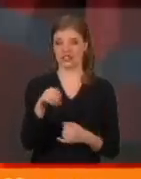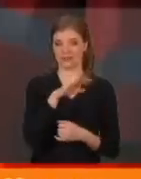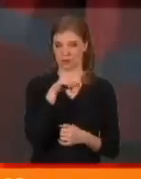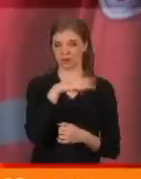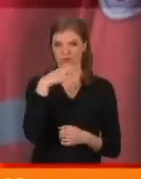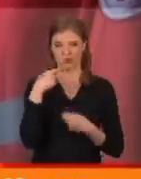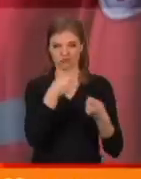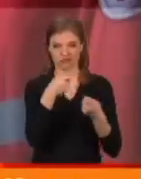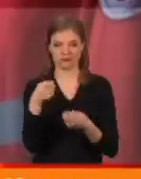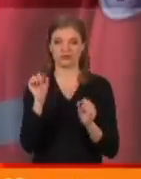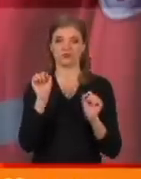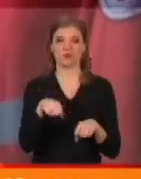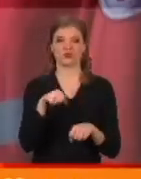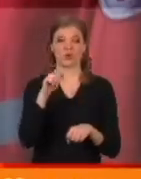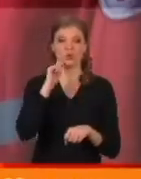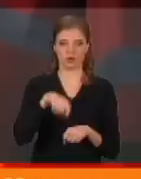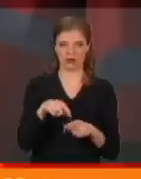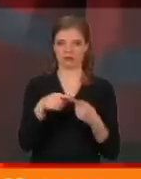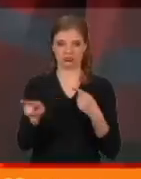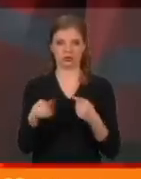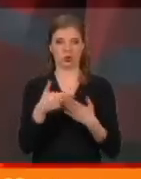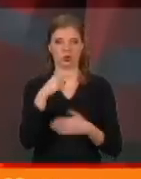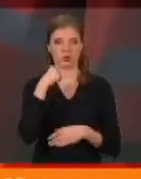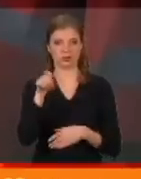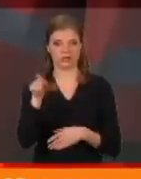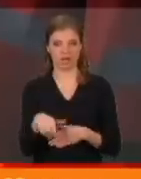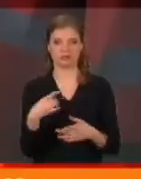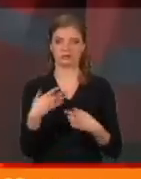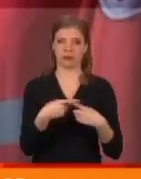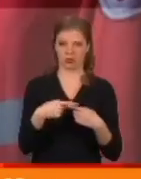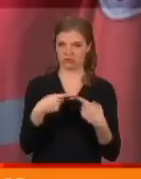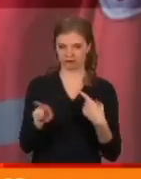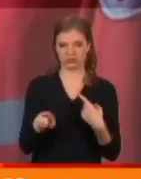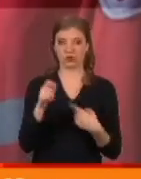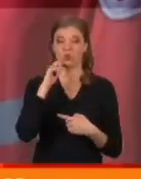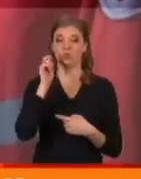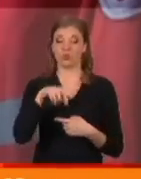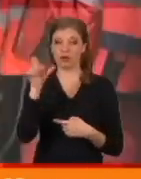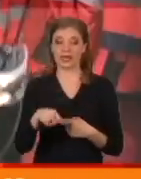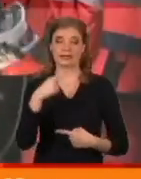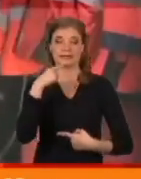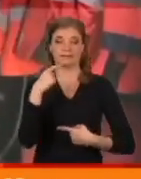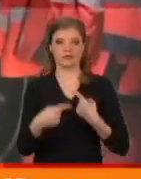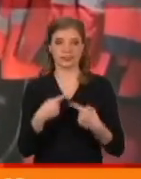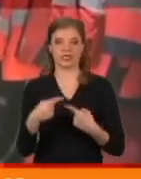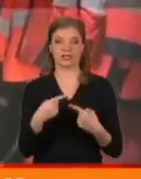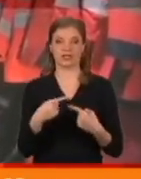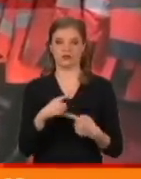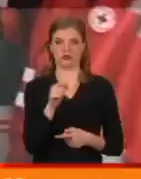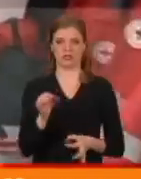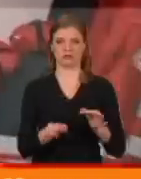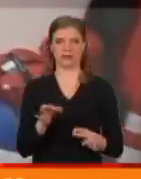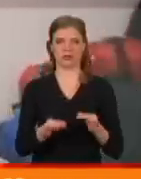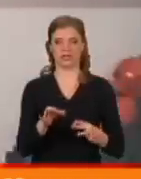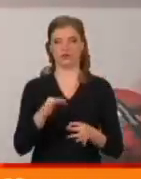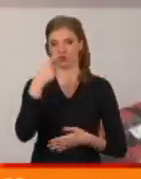много ездишь, и можно украинца отличить там от россиянина, там белоруса. И украинцы всегда, за